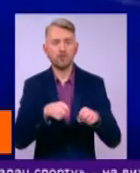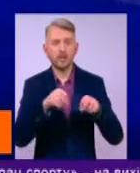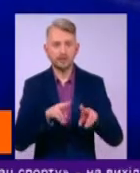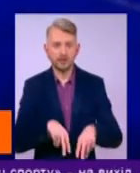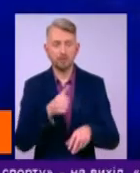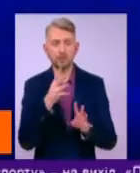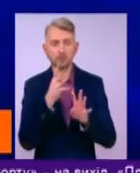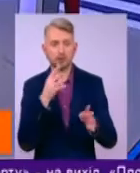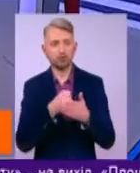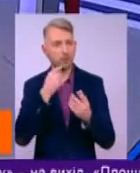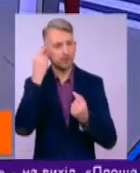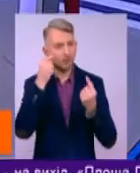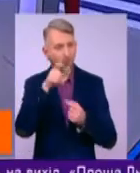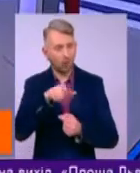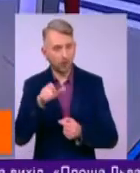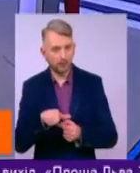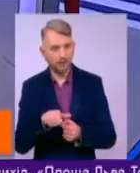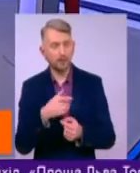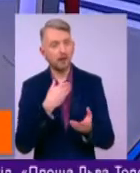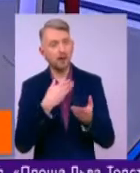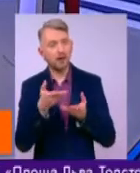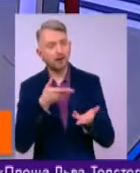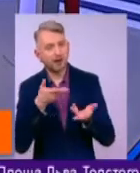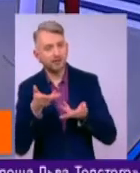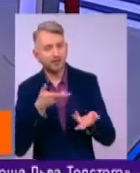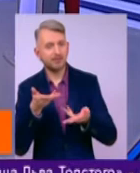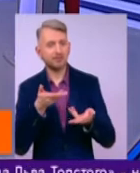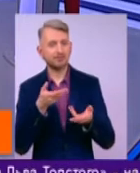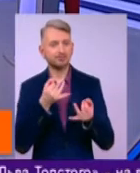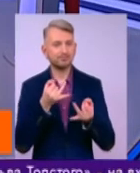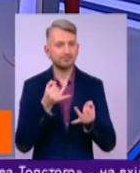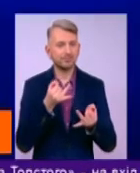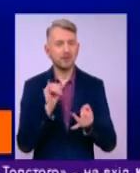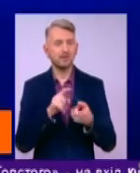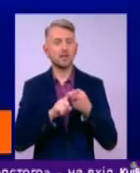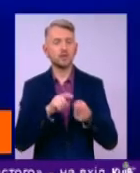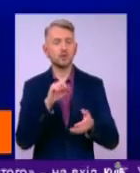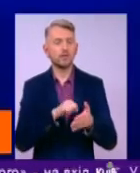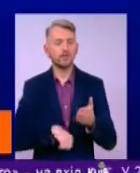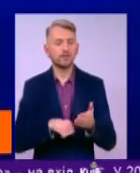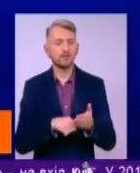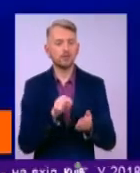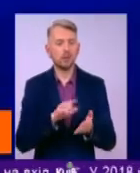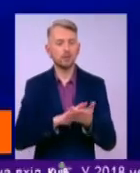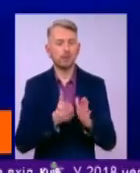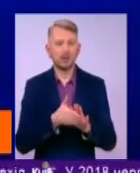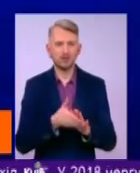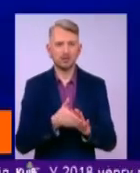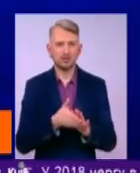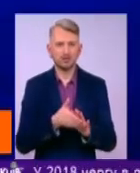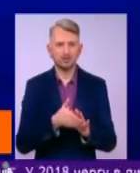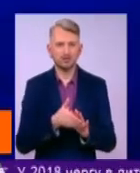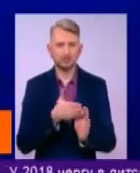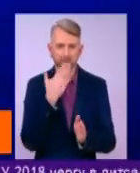все, до психологів, тобто радитись і в залежності, знову ж таки, від критичності ситуації, далі приймати